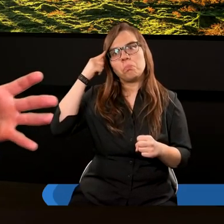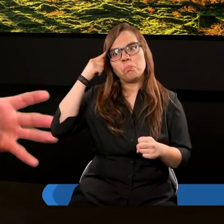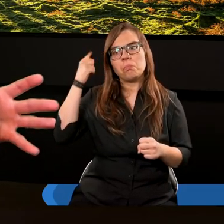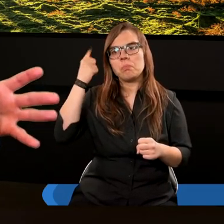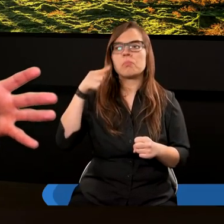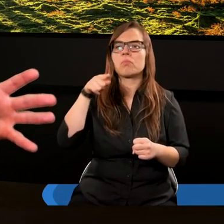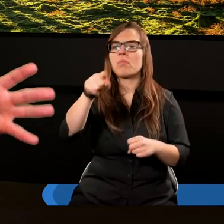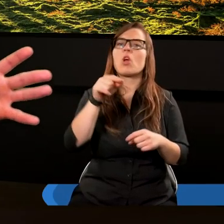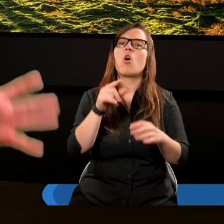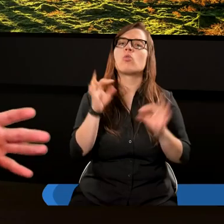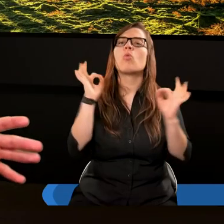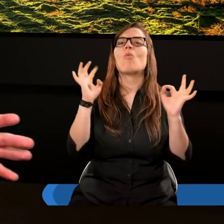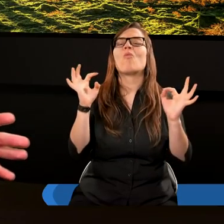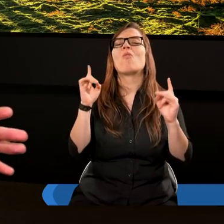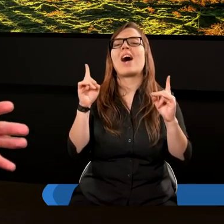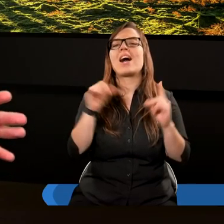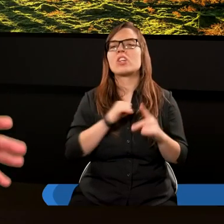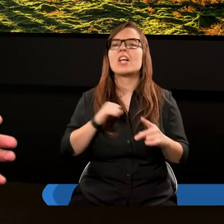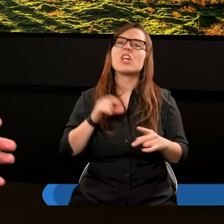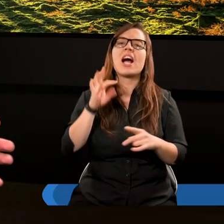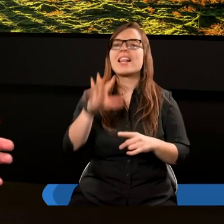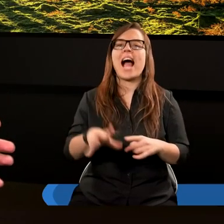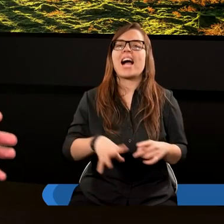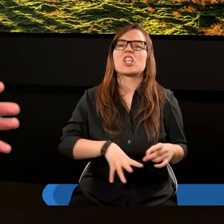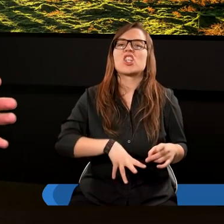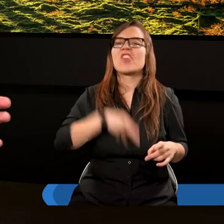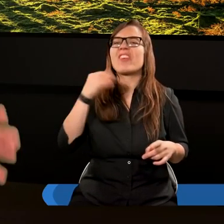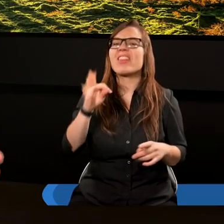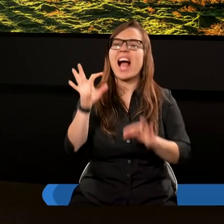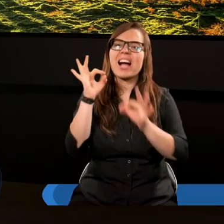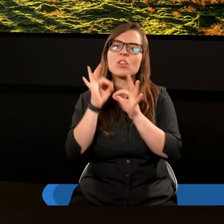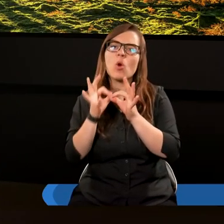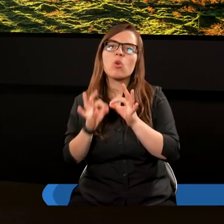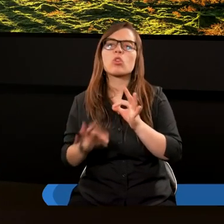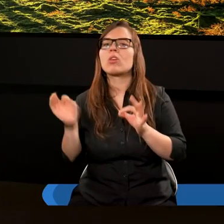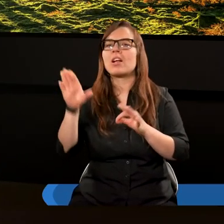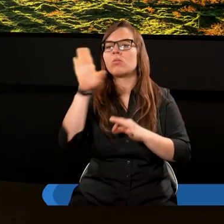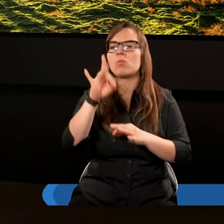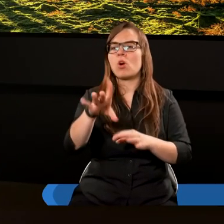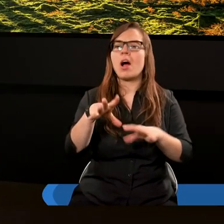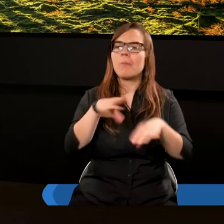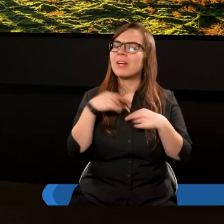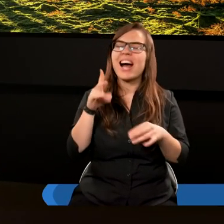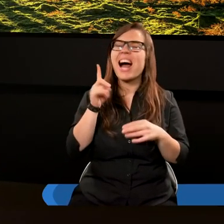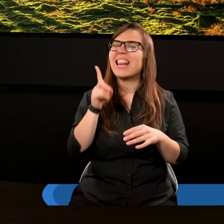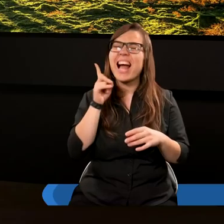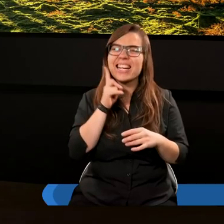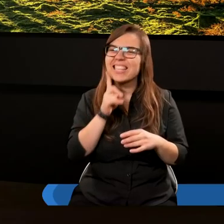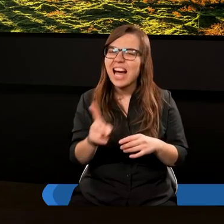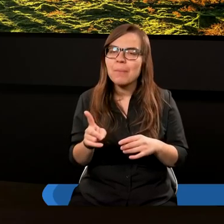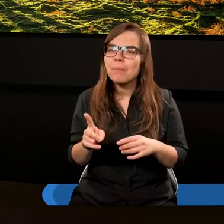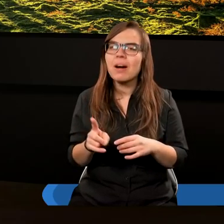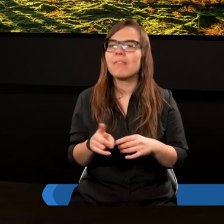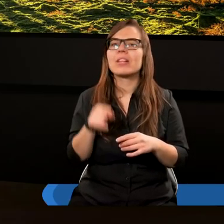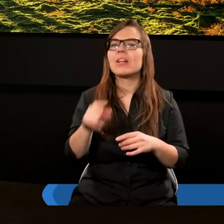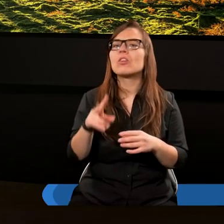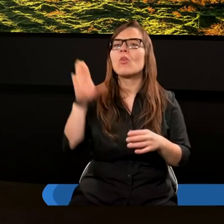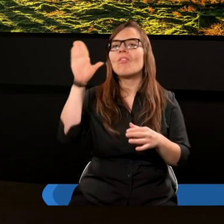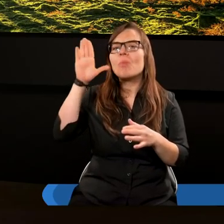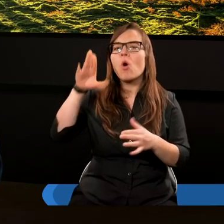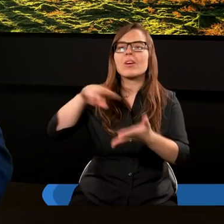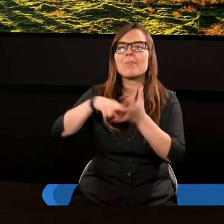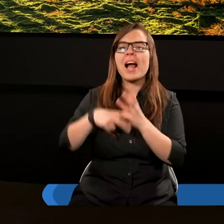że on uważa się, że jest tak święty, tak doskonały, że Bóg go przyjmie. Ale tak naprawdę w Bożym planie działania to